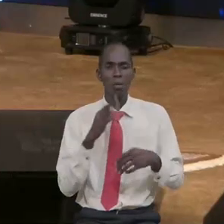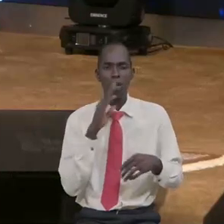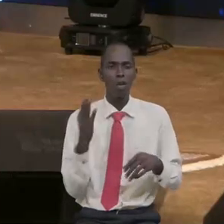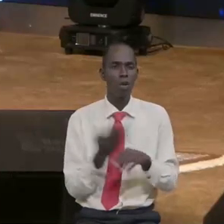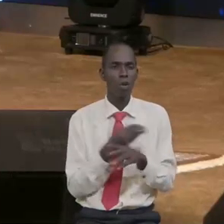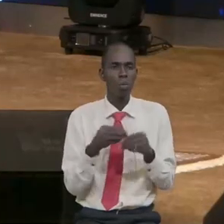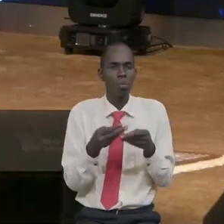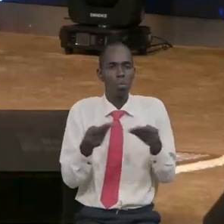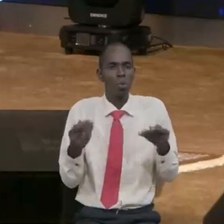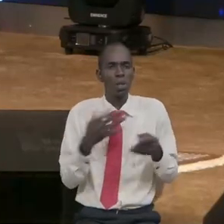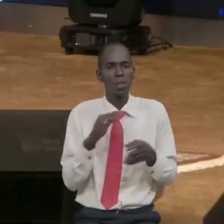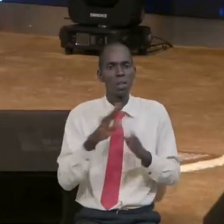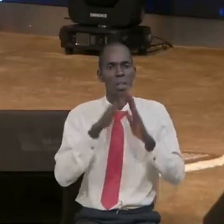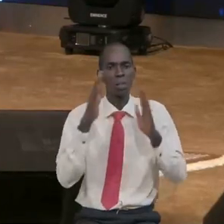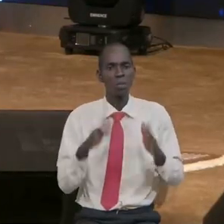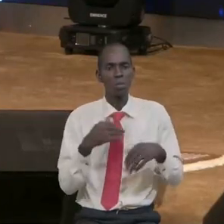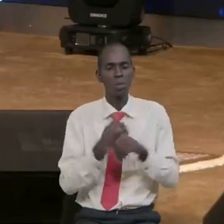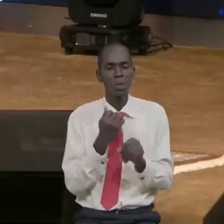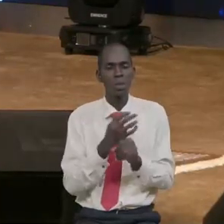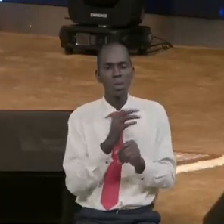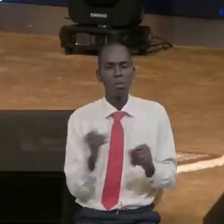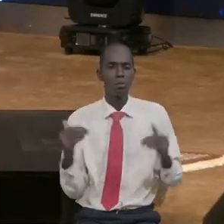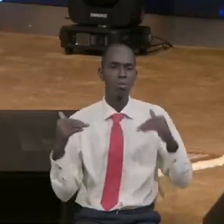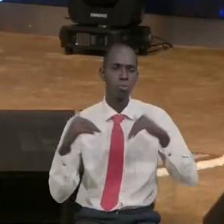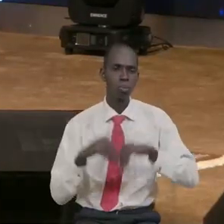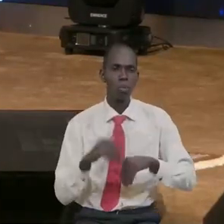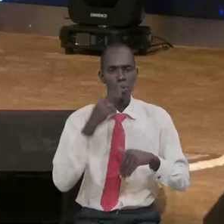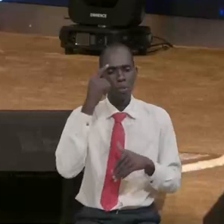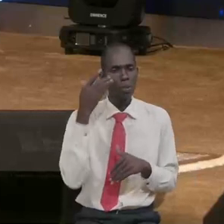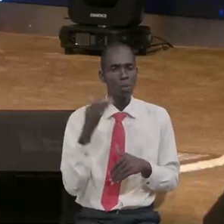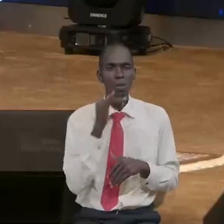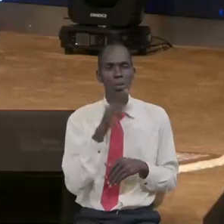autre Dieu qui puisse délivrer comme lui.